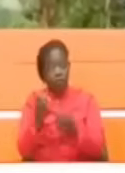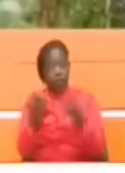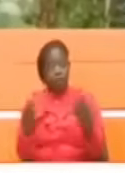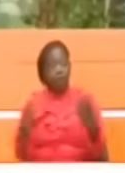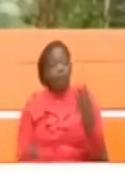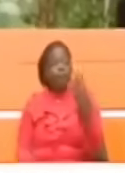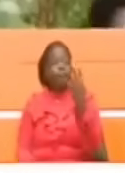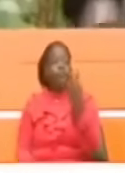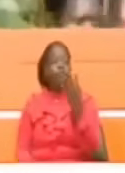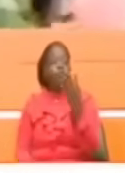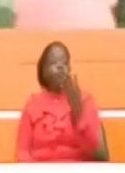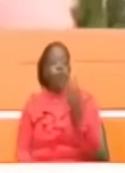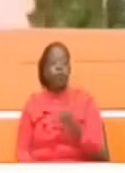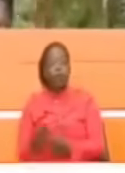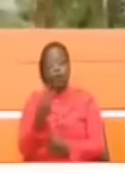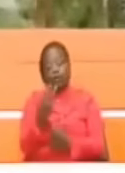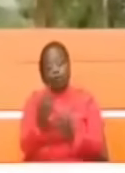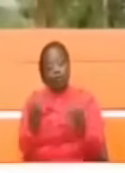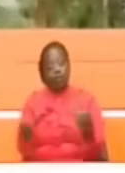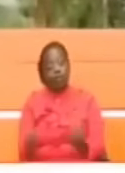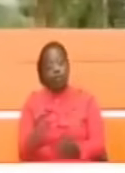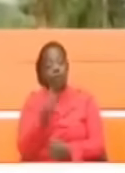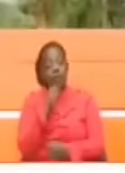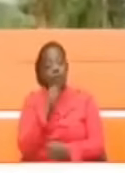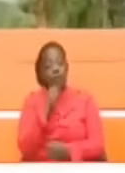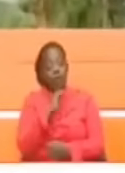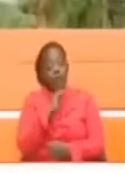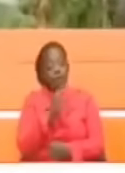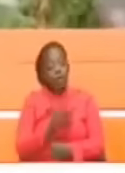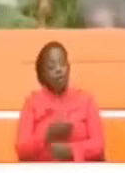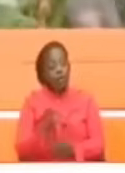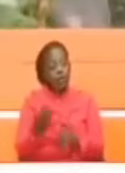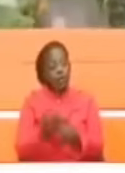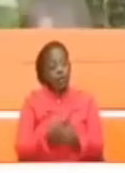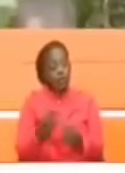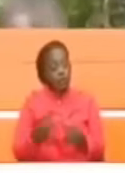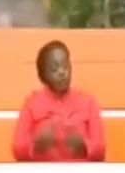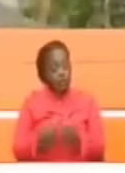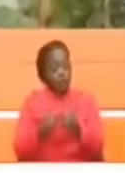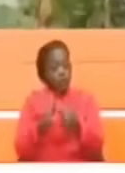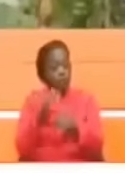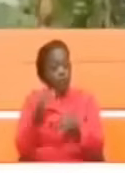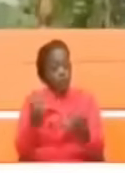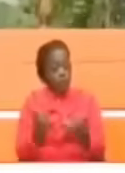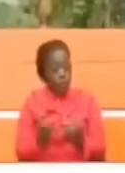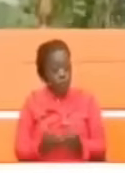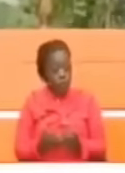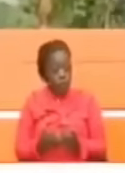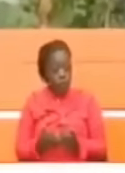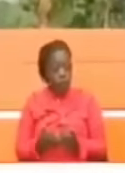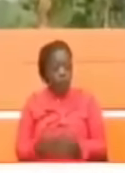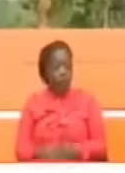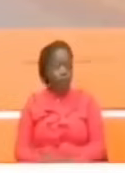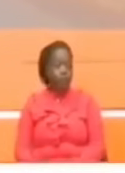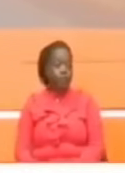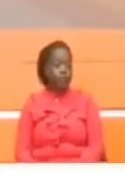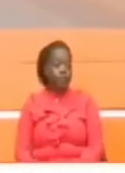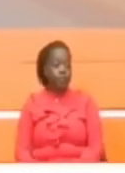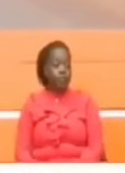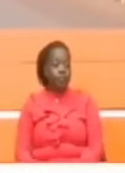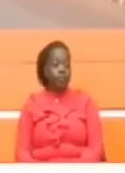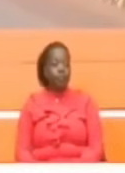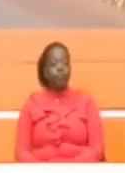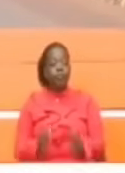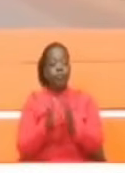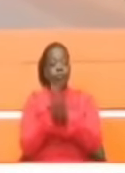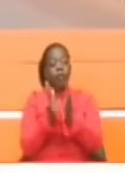Bana. Abaana babiri, omusajja omu n'omukazi. Abenaruka kumuhondera kizira nfumbi omukazi atayanga ye.